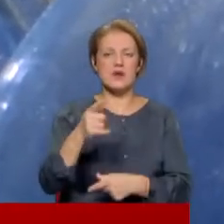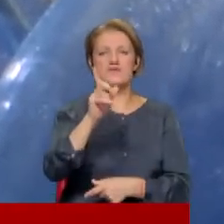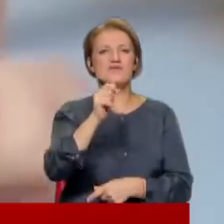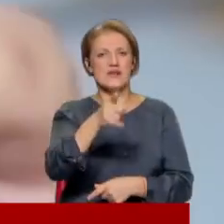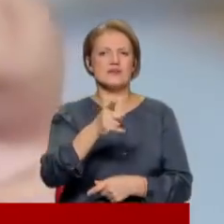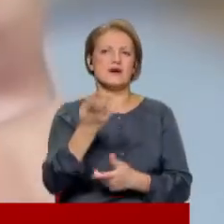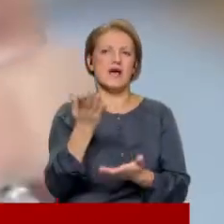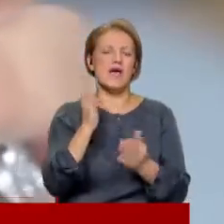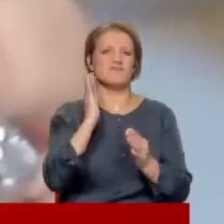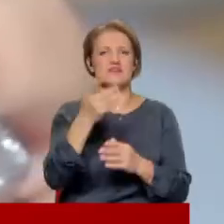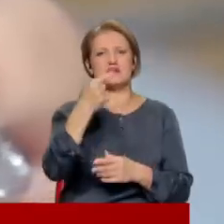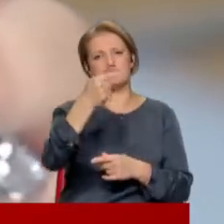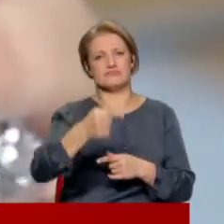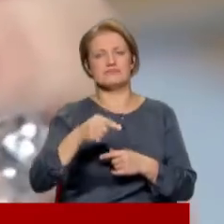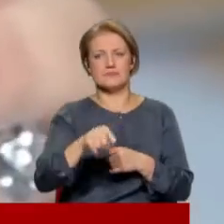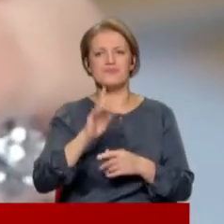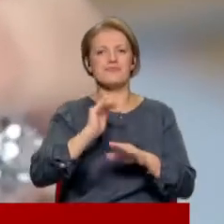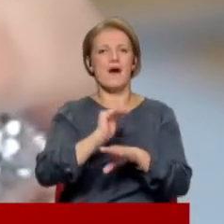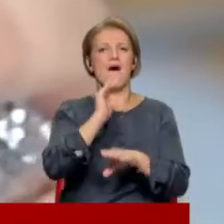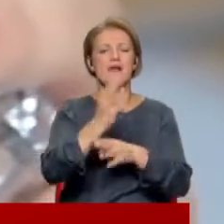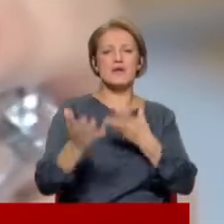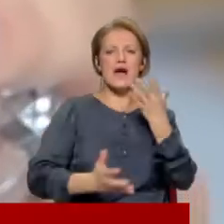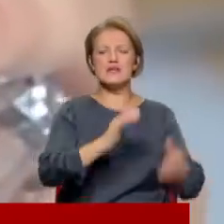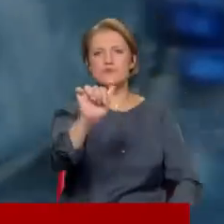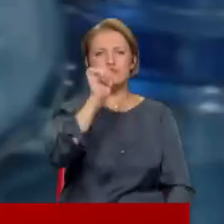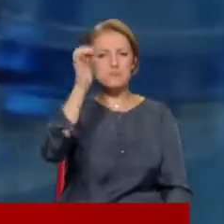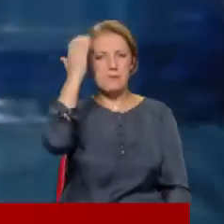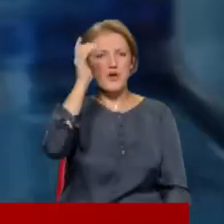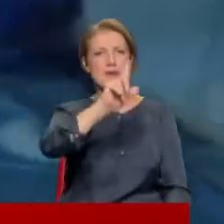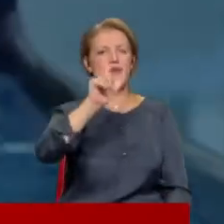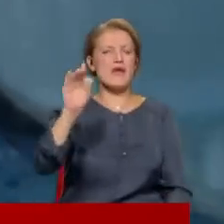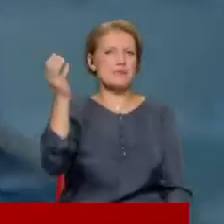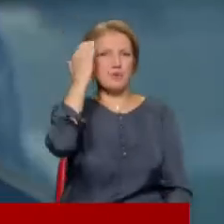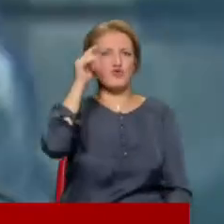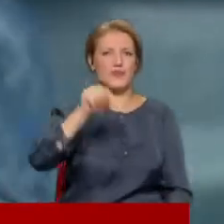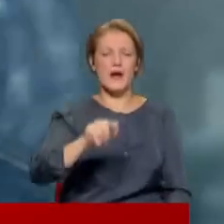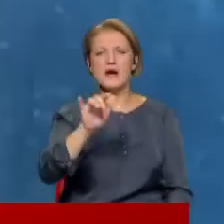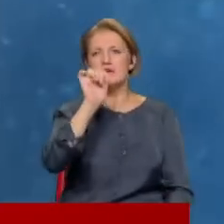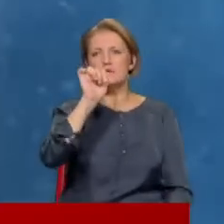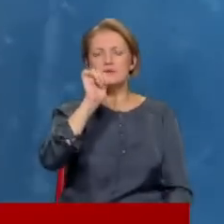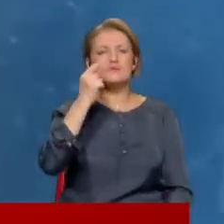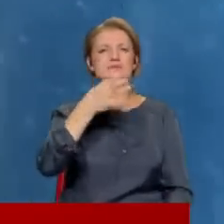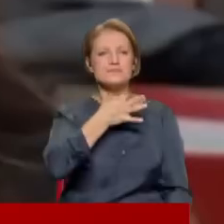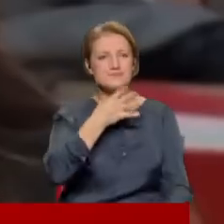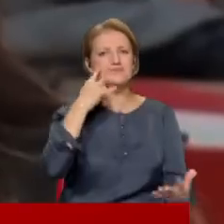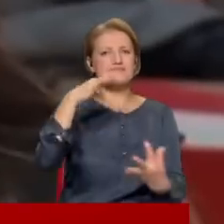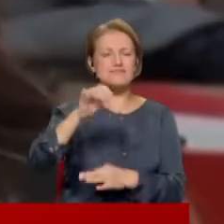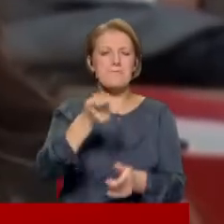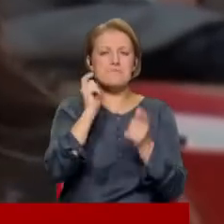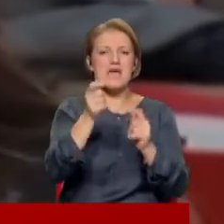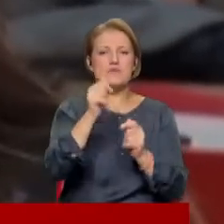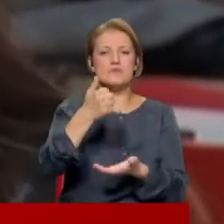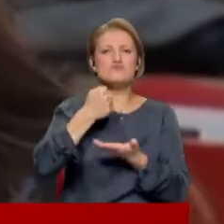fiyata etki eden diğer kalemler. Hayat kaynağı su, temel ihtiyaçların en başında. Tüketici dar gelirli,